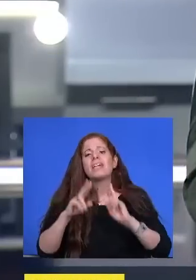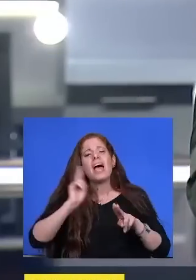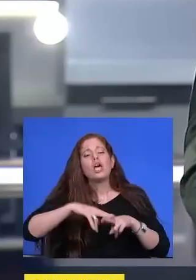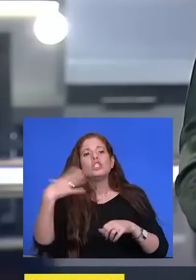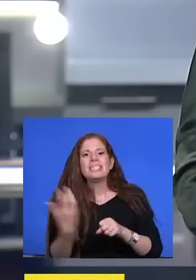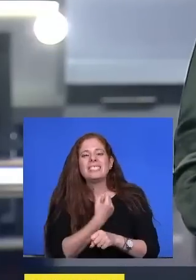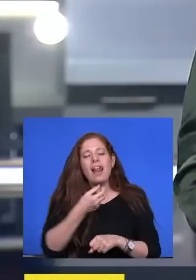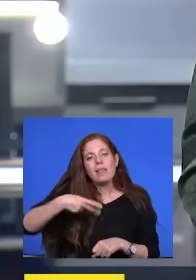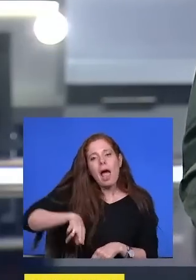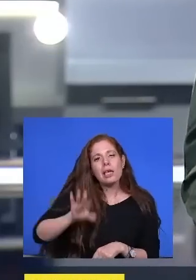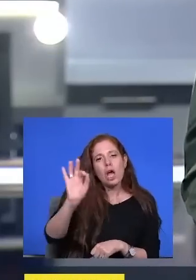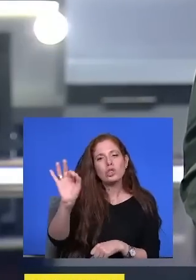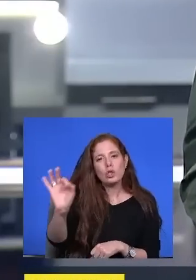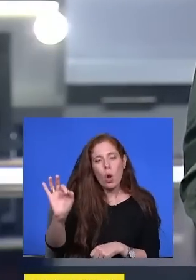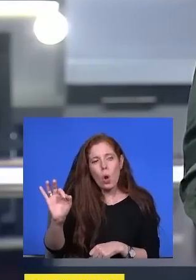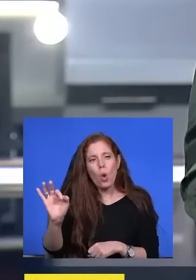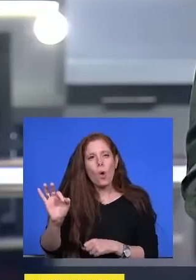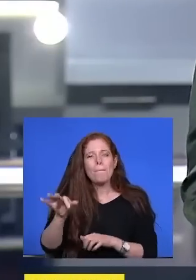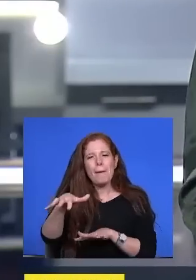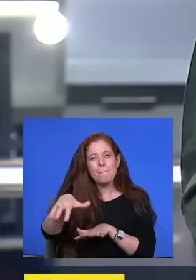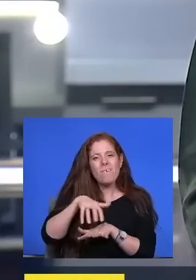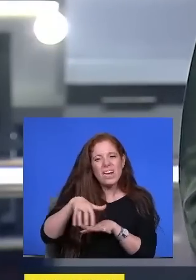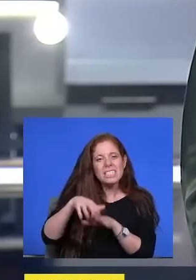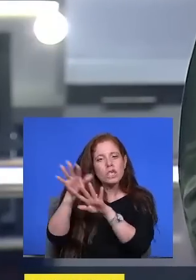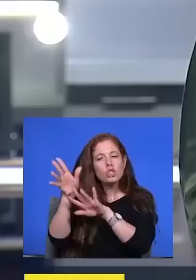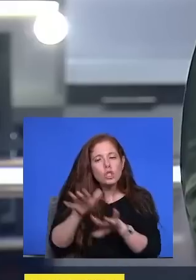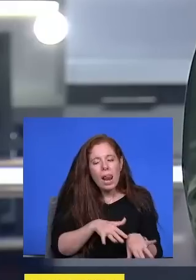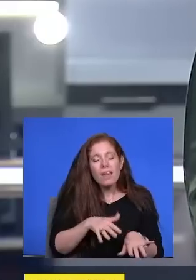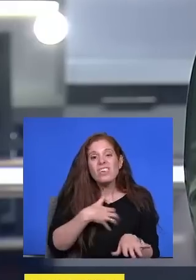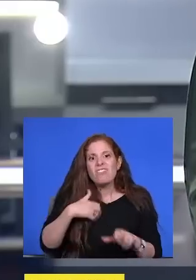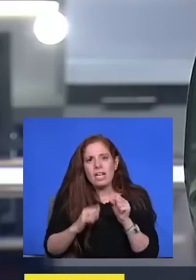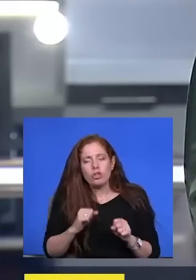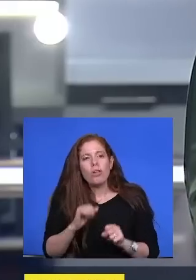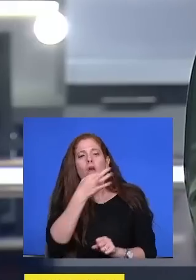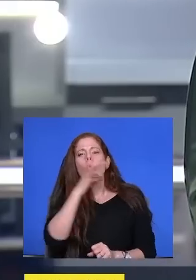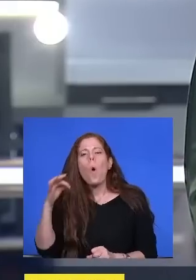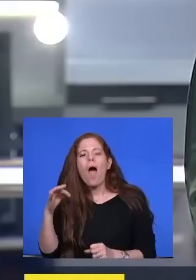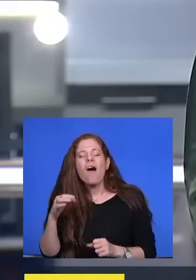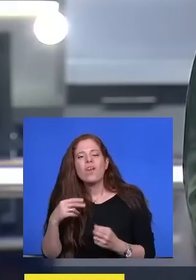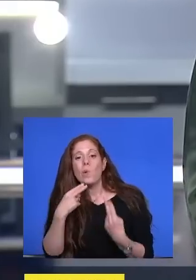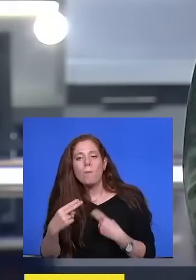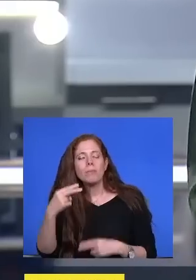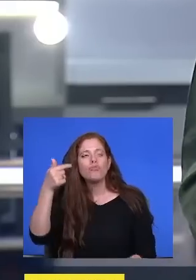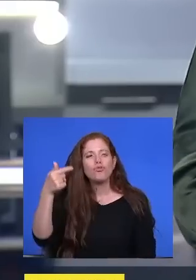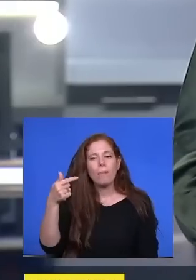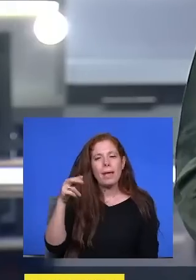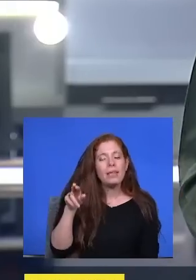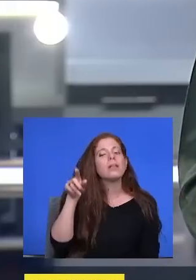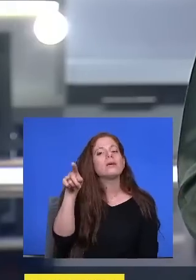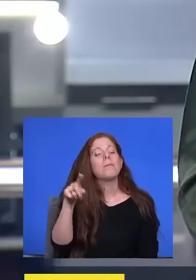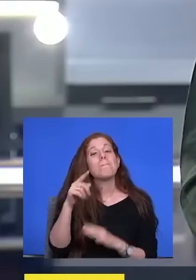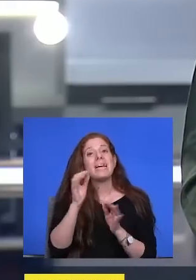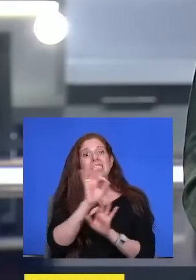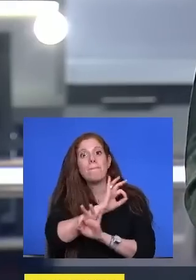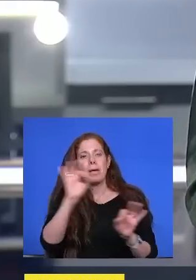שלו ממפלסת שלג ונפצע קשה מאוד בעצמו, כוכב הנוקמים ג'רמי רנר בריאיון ראשון בספשייל שישודר בארצות הברית,